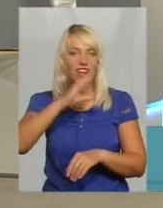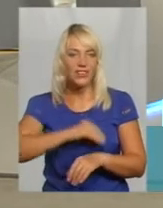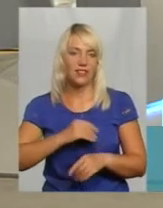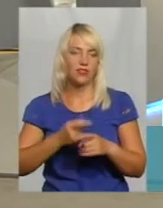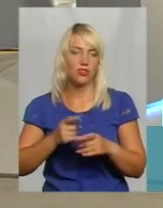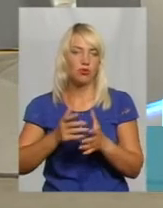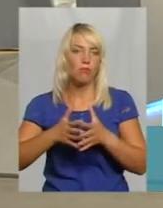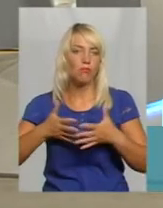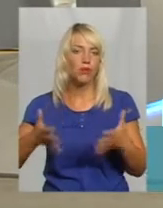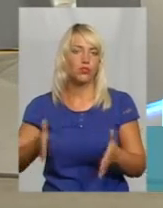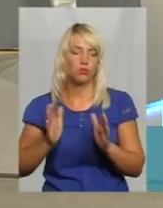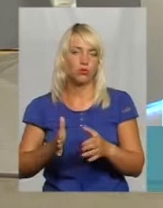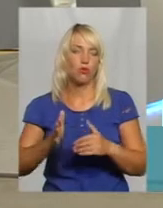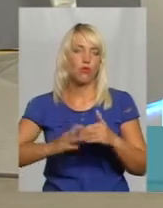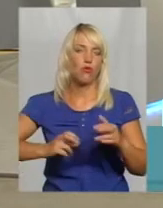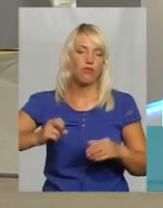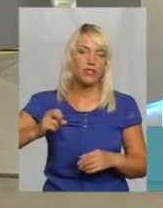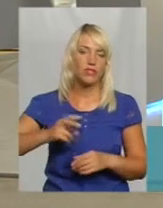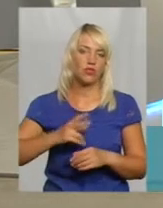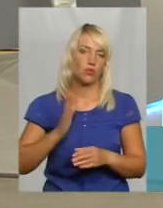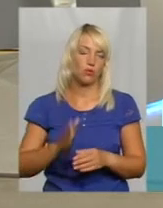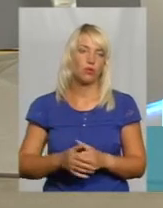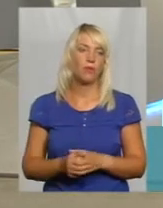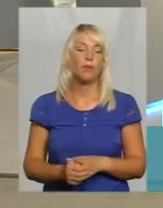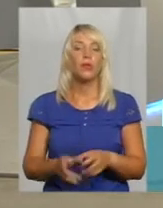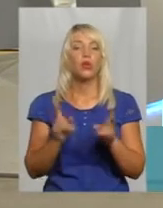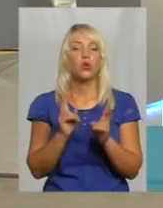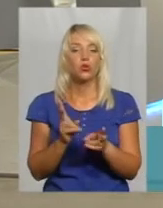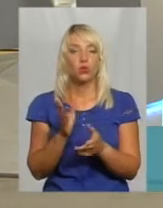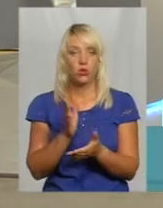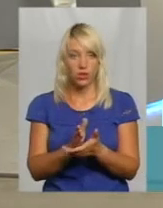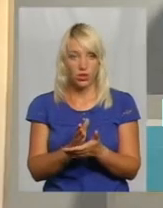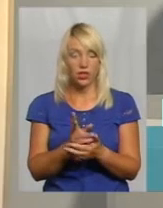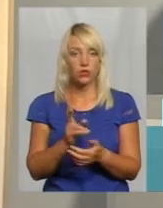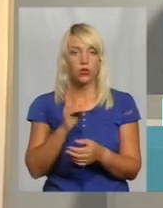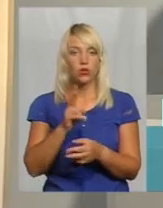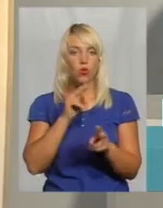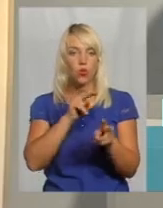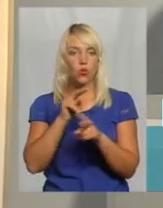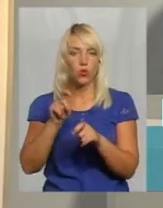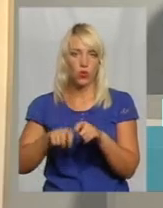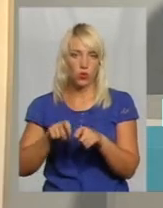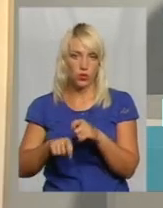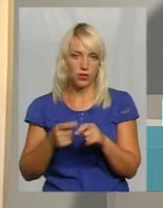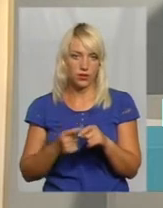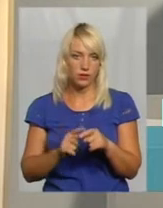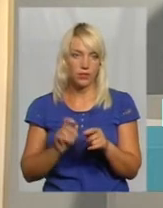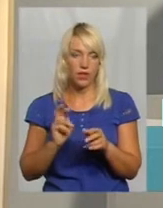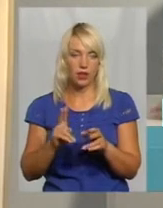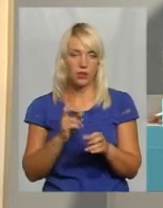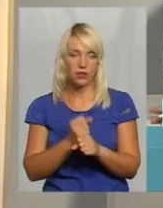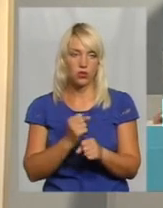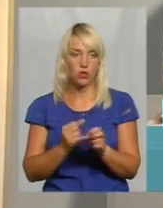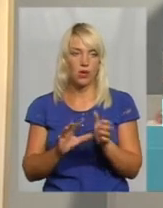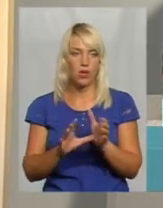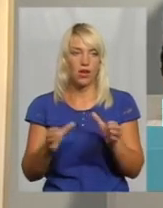такою професійною вона буде. А хто є тим, хто контролює все ж таки, як працює бригада? Оскільки ви